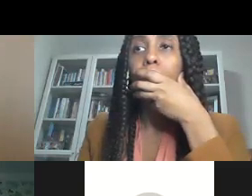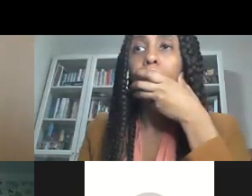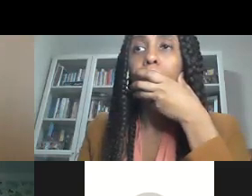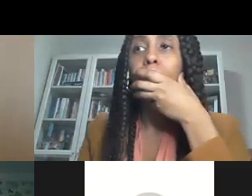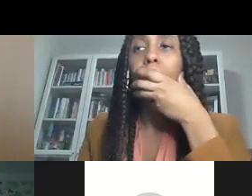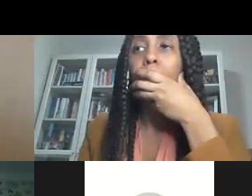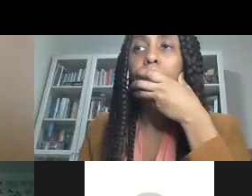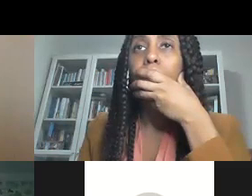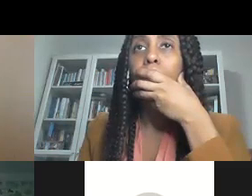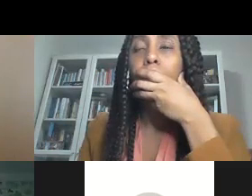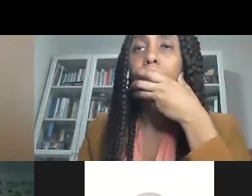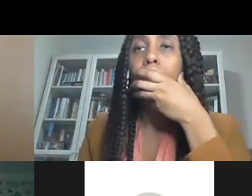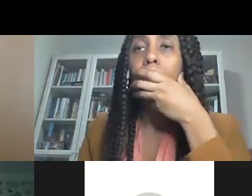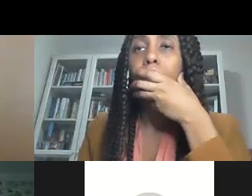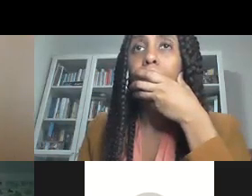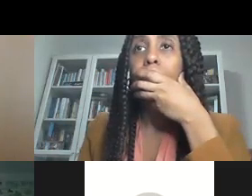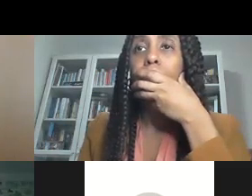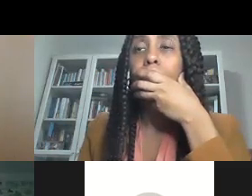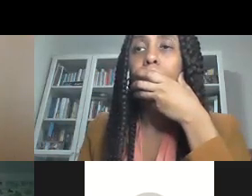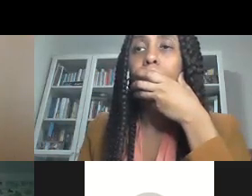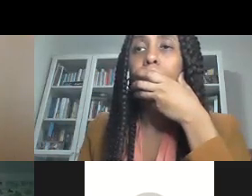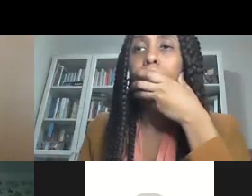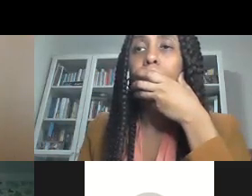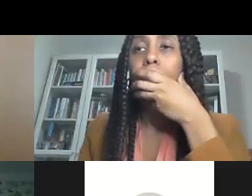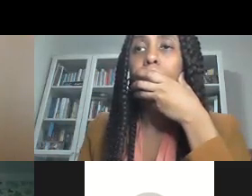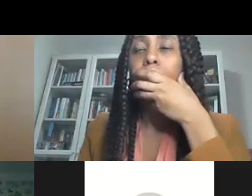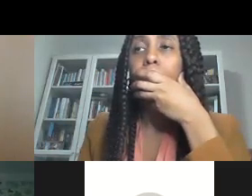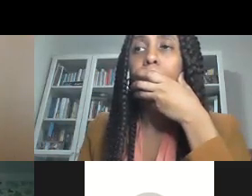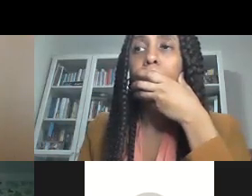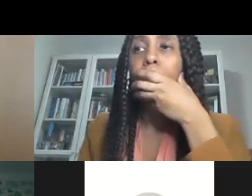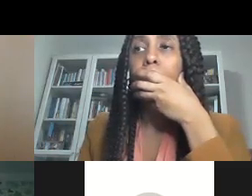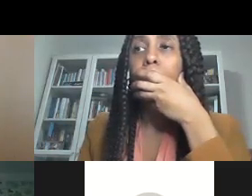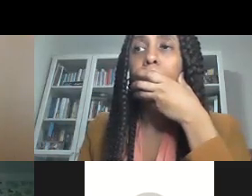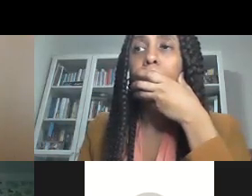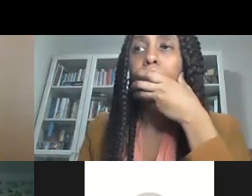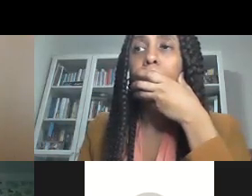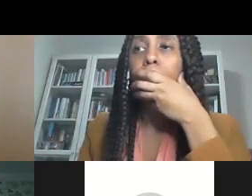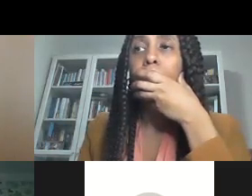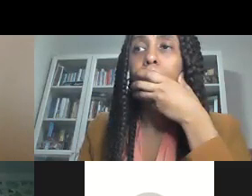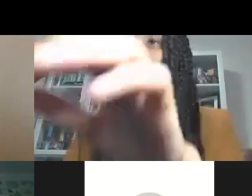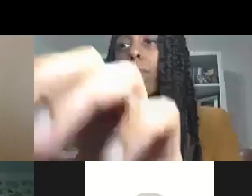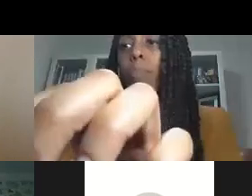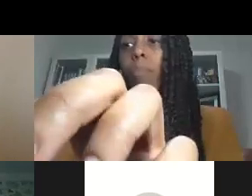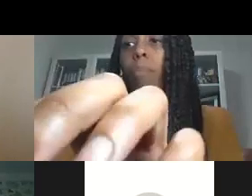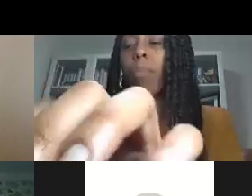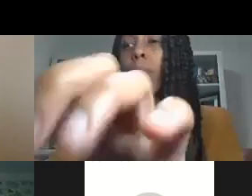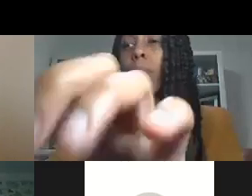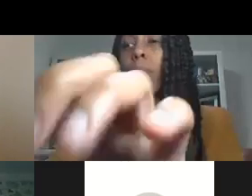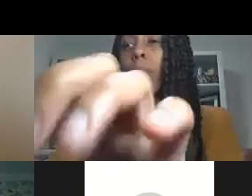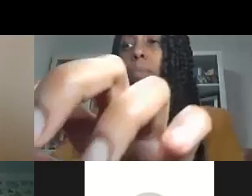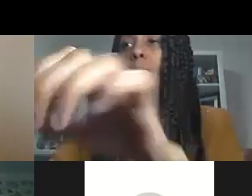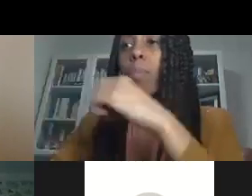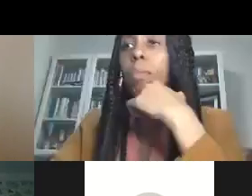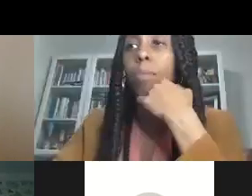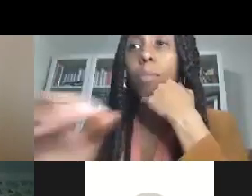我希望BPS尽量做到公平公正, I really hope BPS could be fair, fairly treat those students.